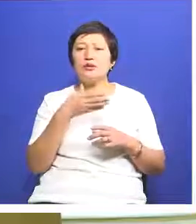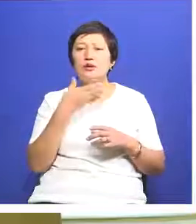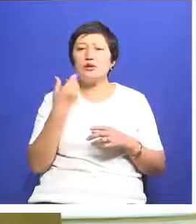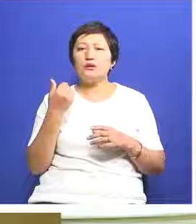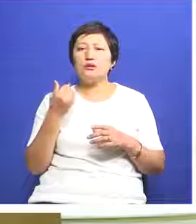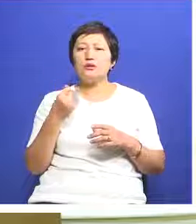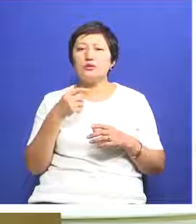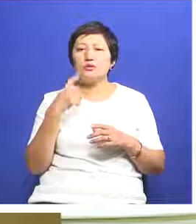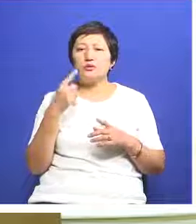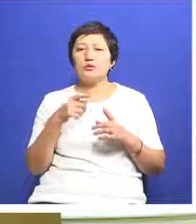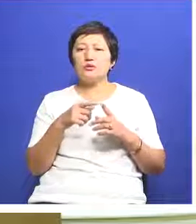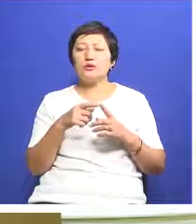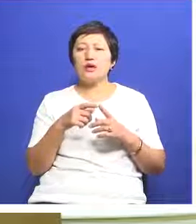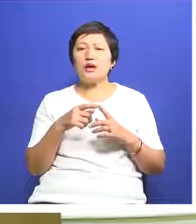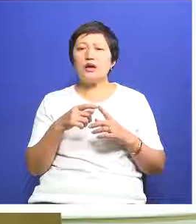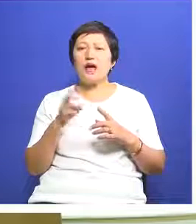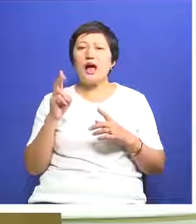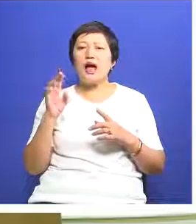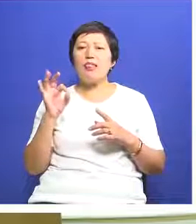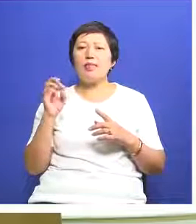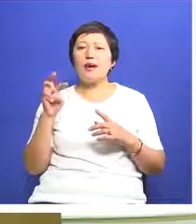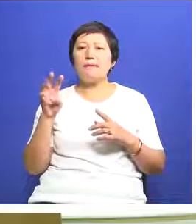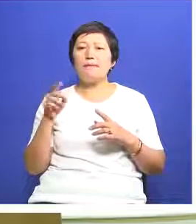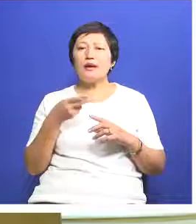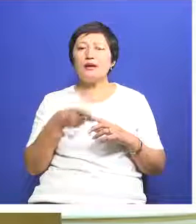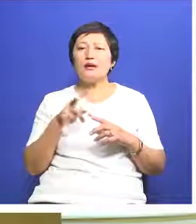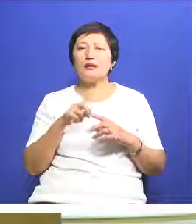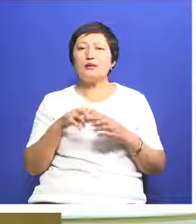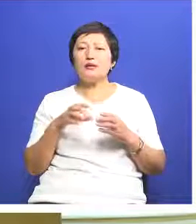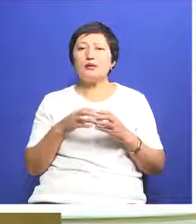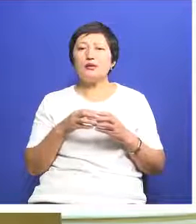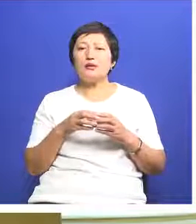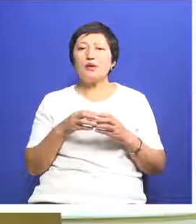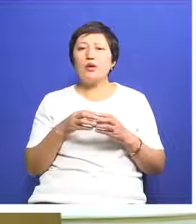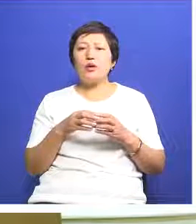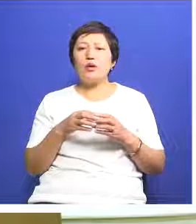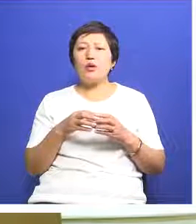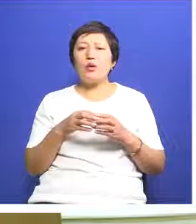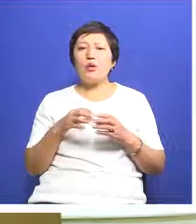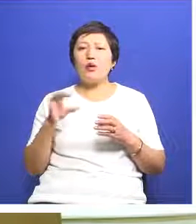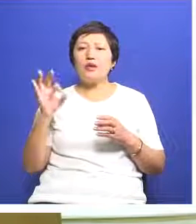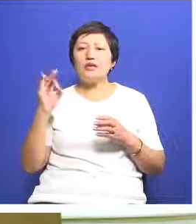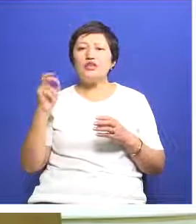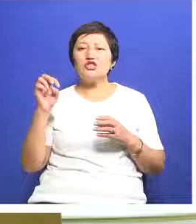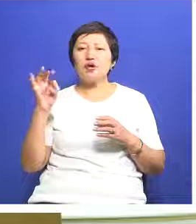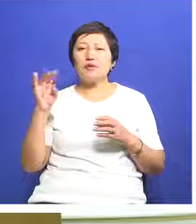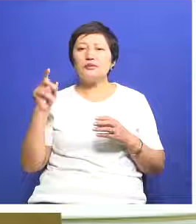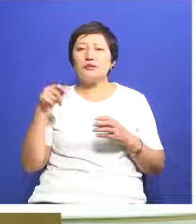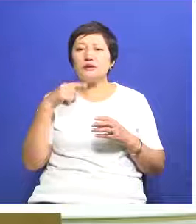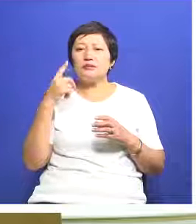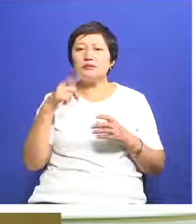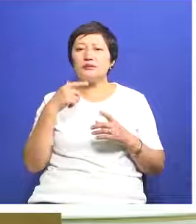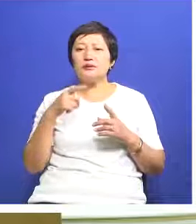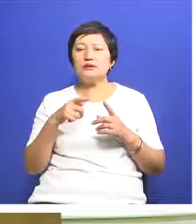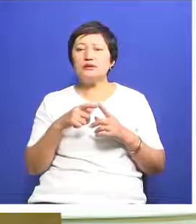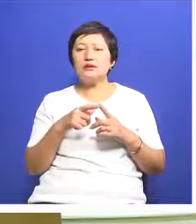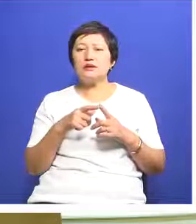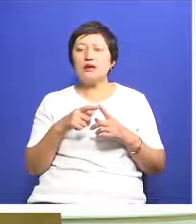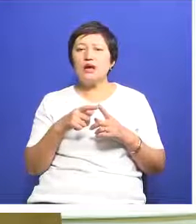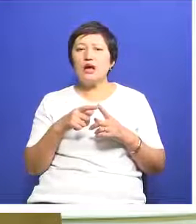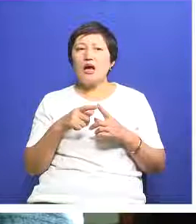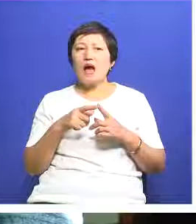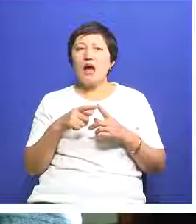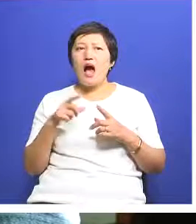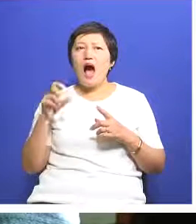күйінде қалған? Оған дейін ол күйінде қалғанда оған дейін жауып отырмыз. Біз жаңағы